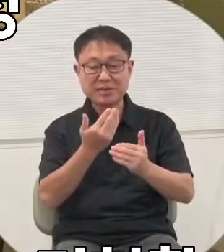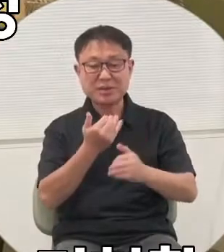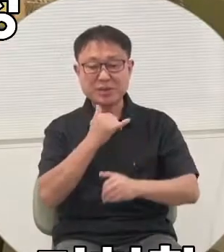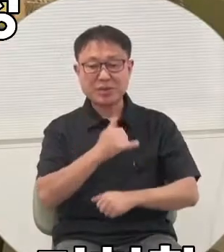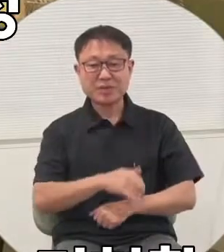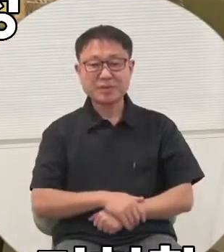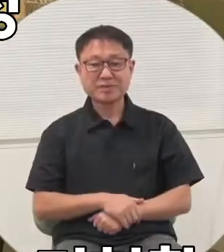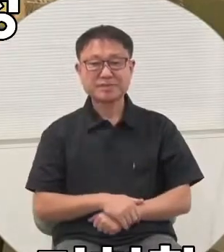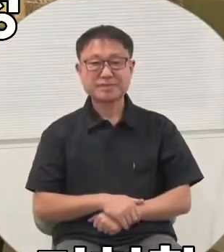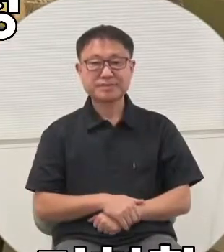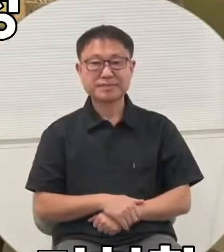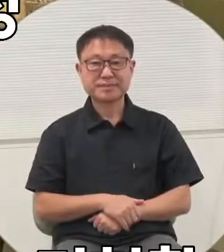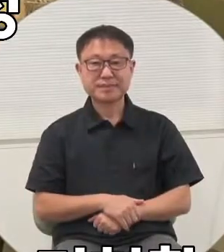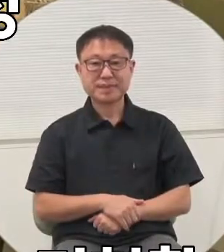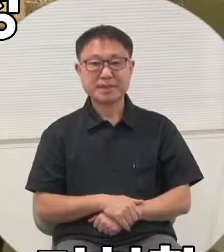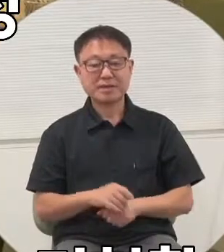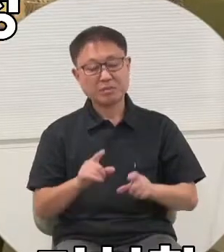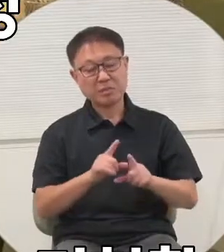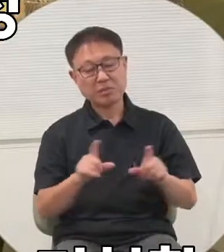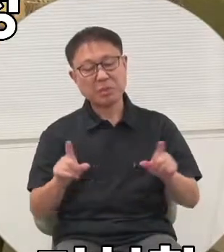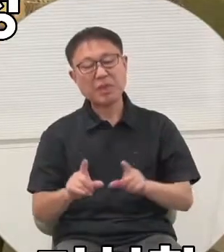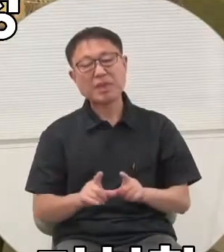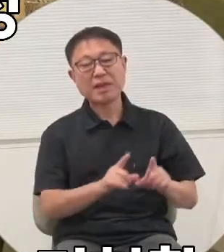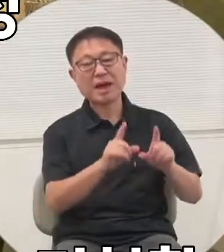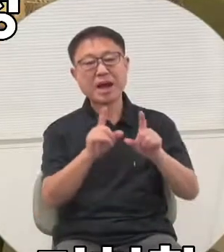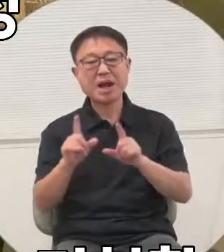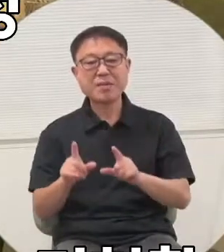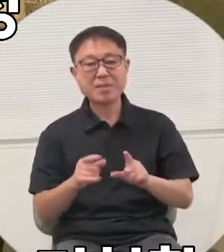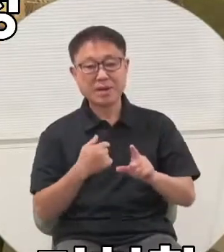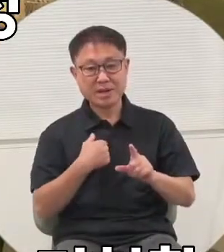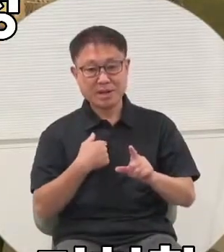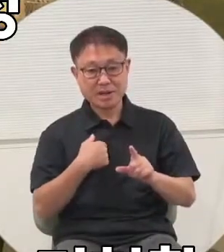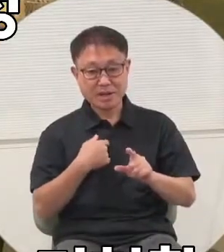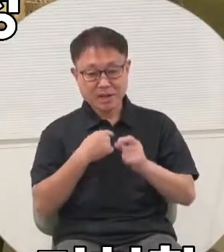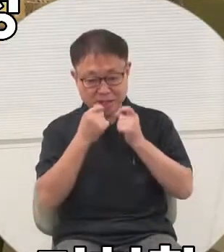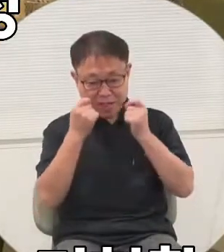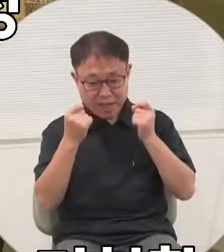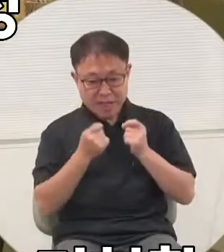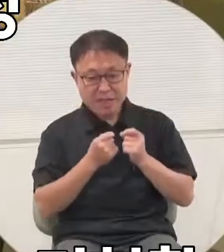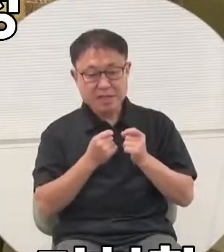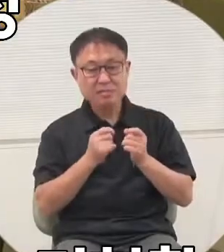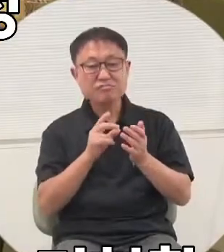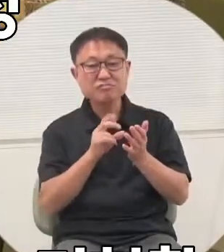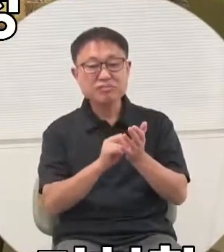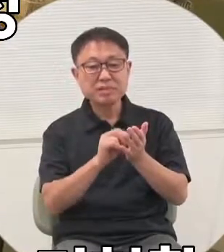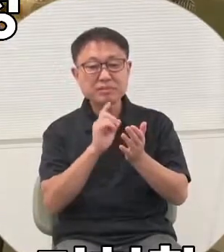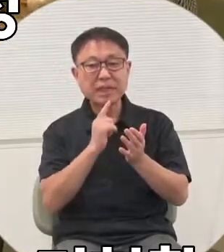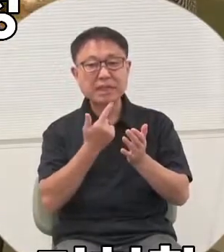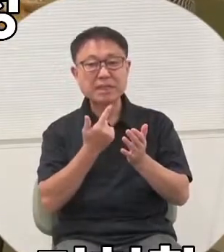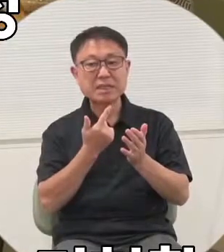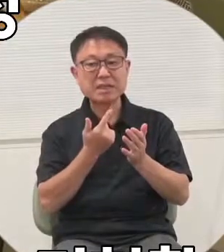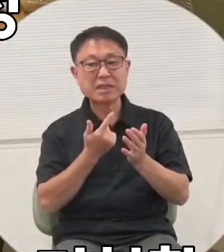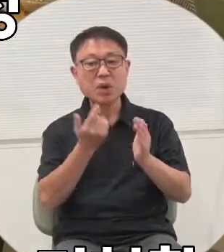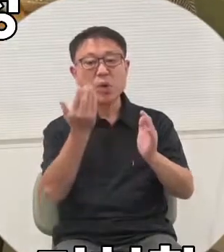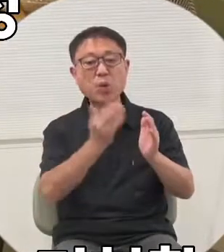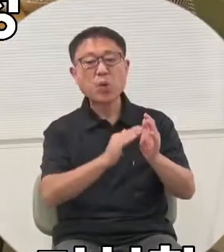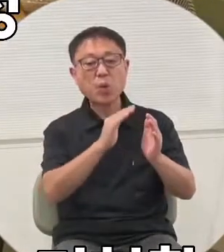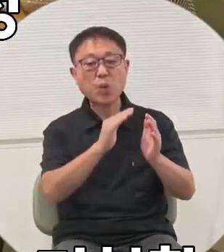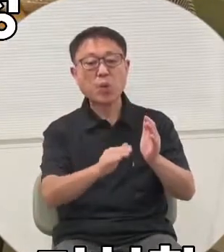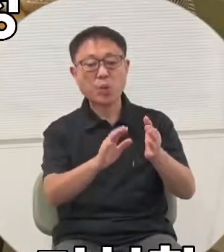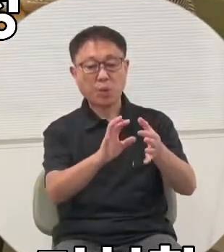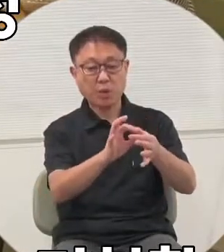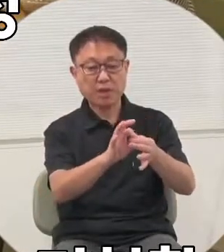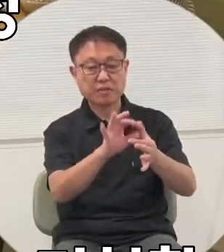또 우리 일상의 생활이 개인 사생활만 연결돼 있지 않아요. 그러니까 공공의